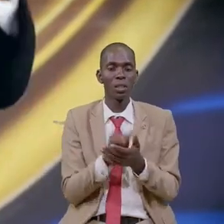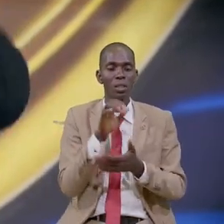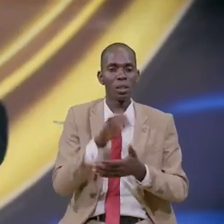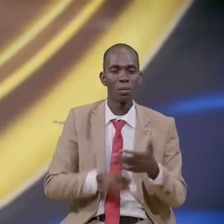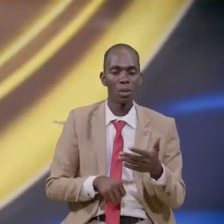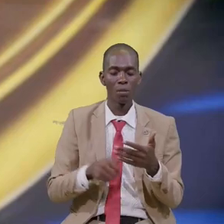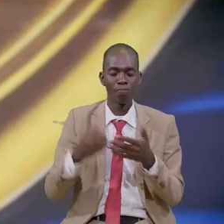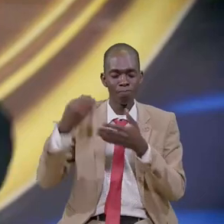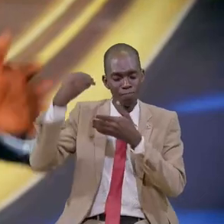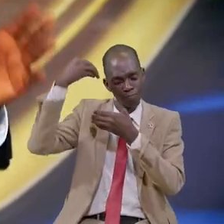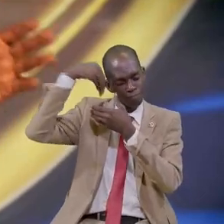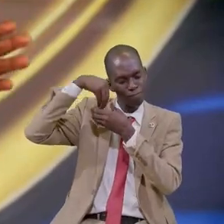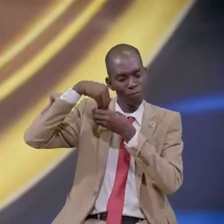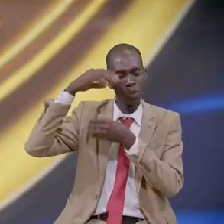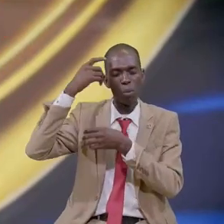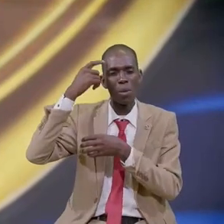ont été